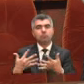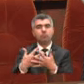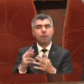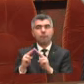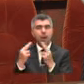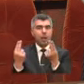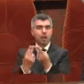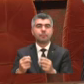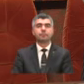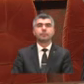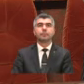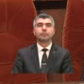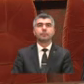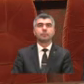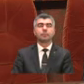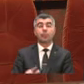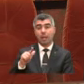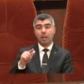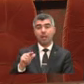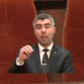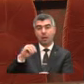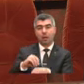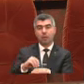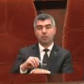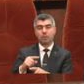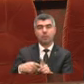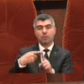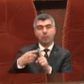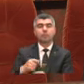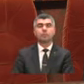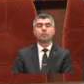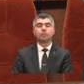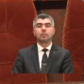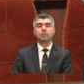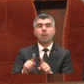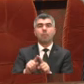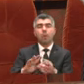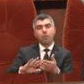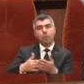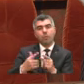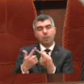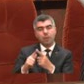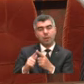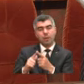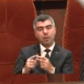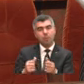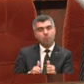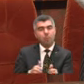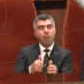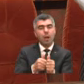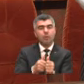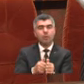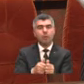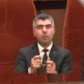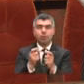ديالهم. كاين ايضا الدور اللي تيلعبوه لي تكنوبارك من حيث احتضان ومواكبة الشركات الناشئة